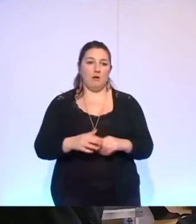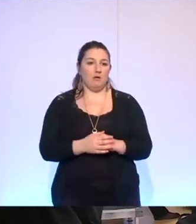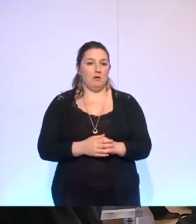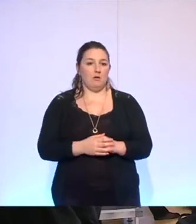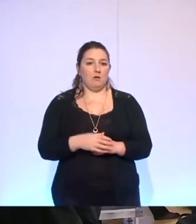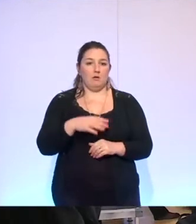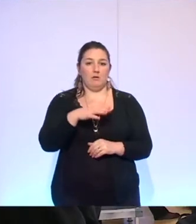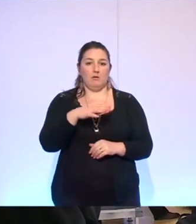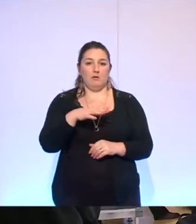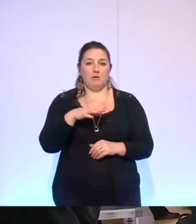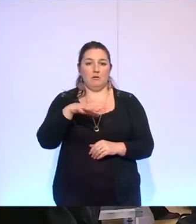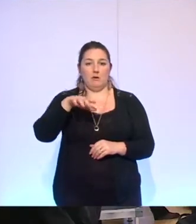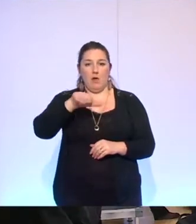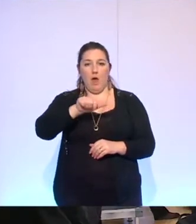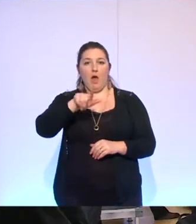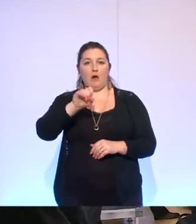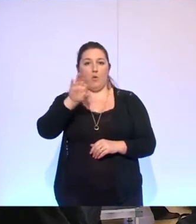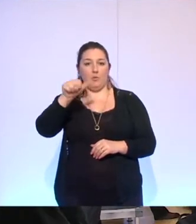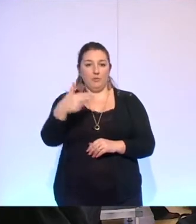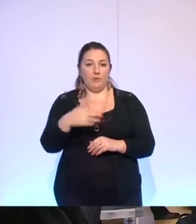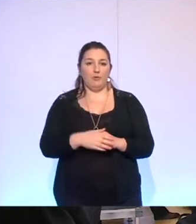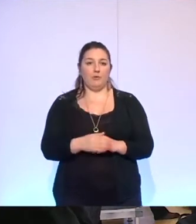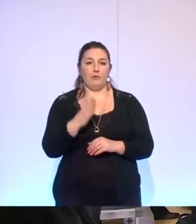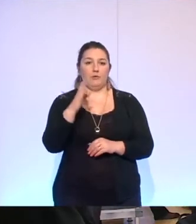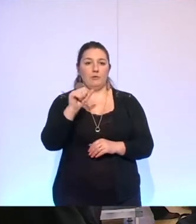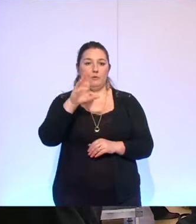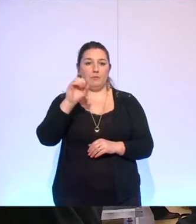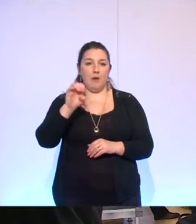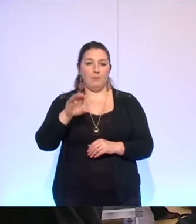Anouche. Bac Antoine.